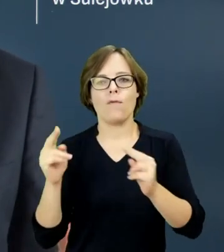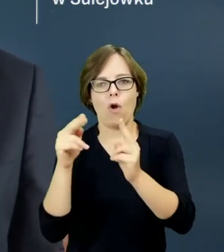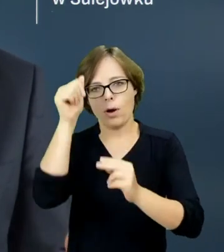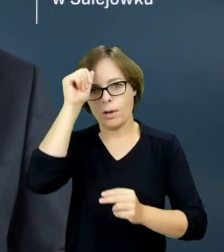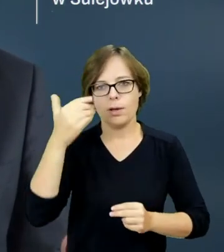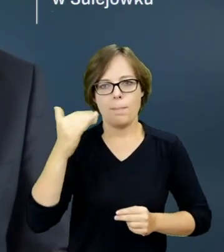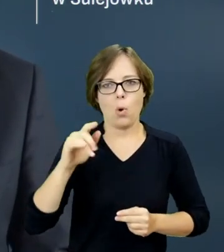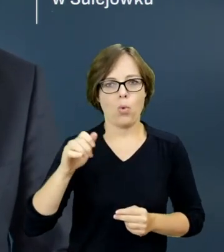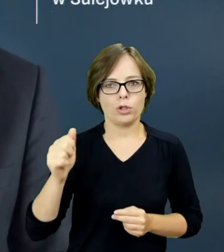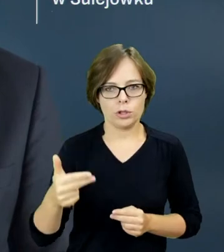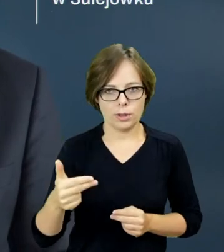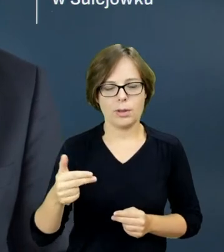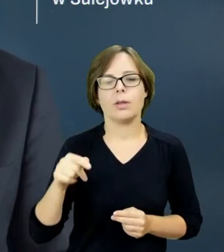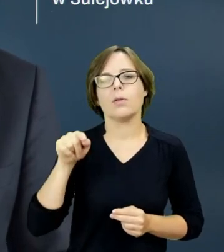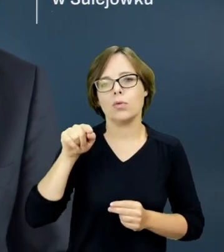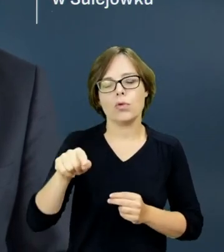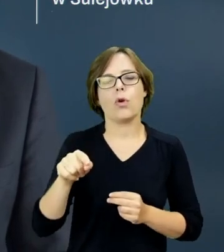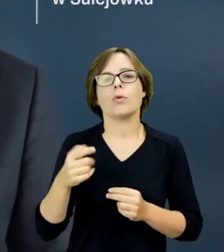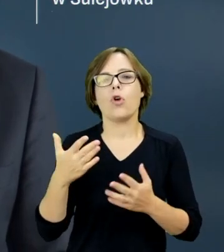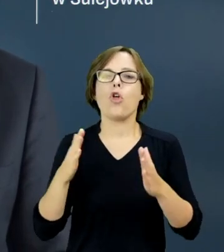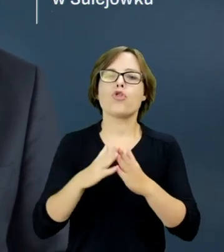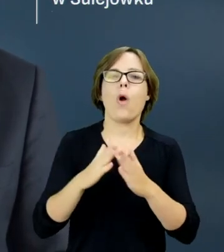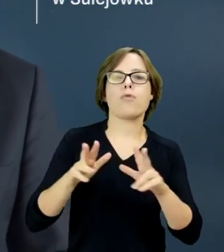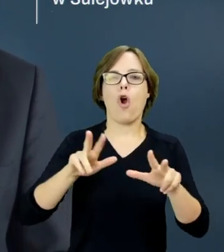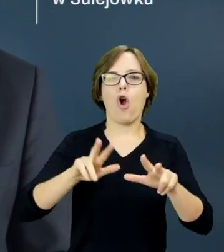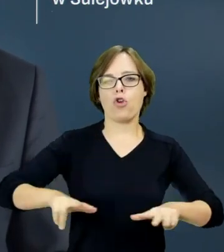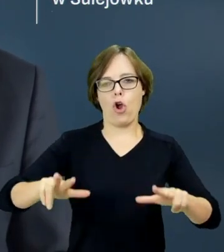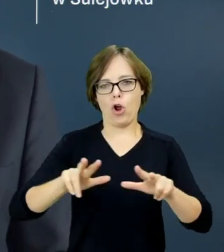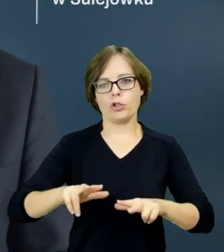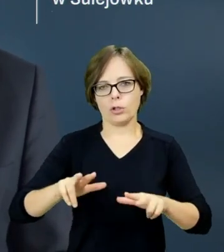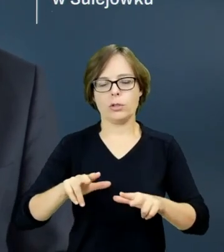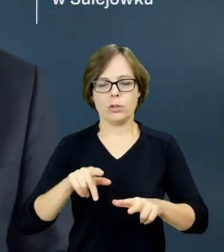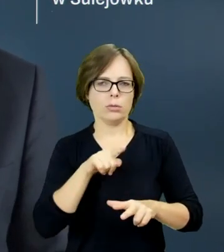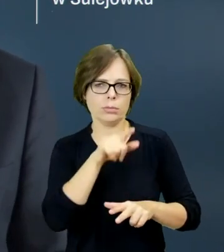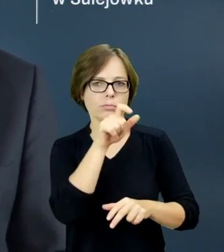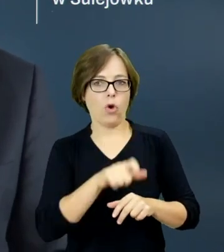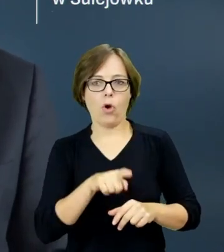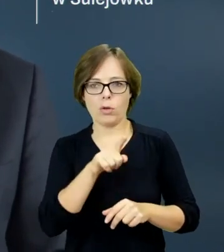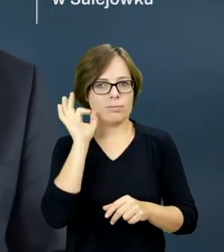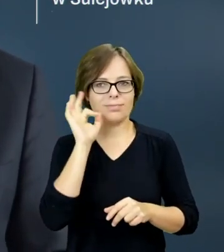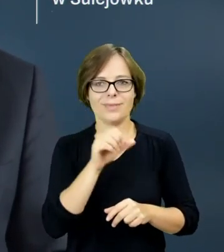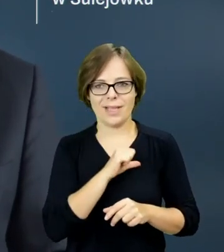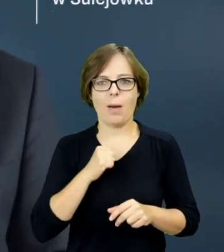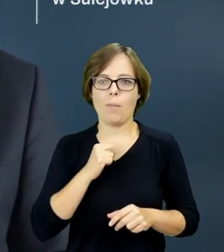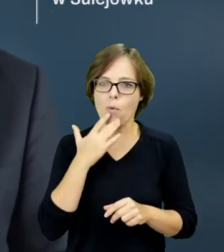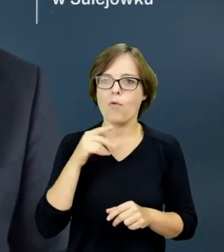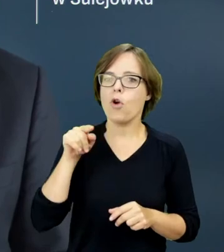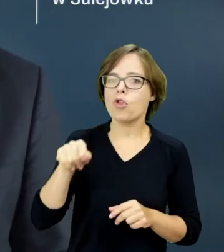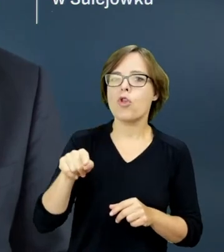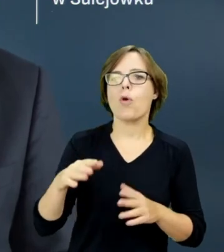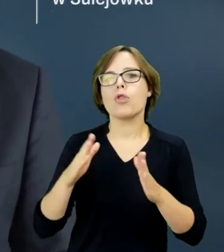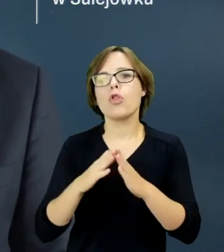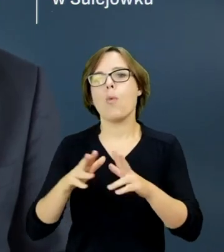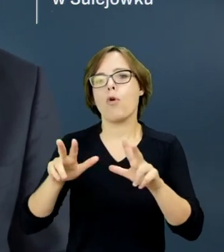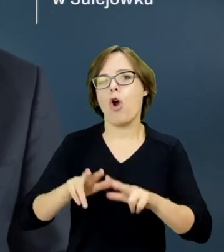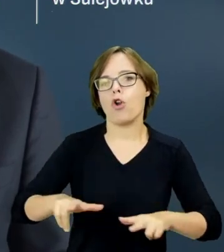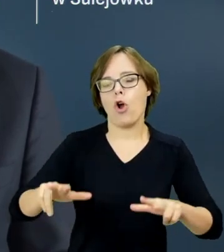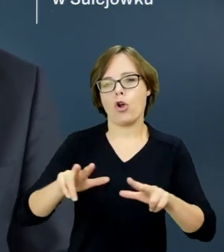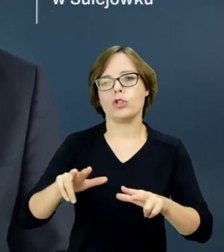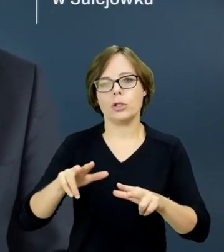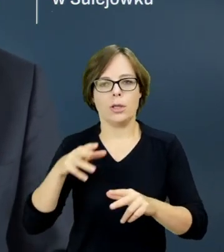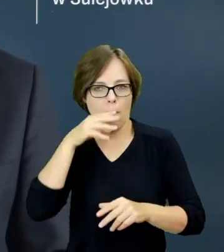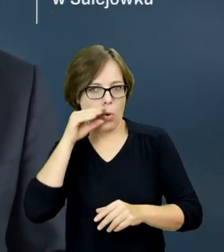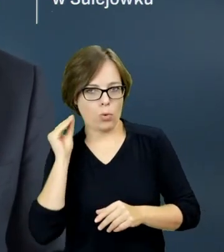dom rodzinny, jak to było często przez nią samą podkreślane, dom rodzinny